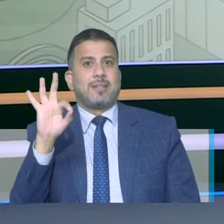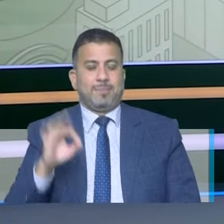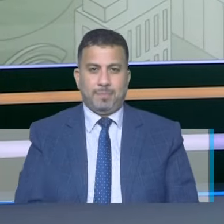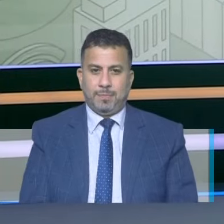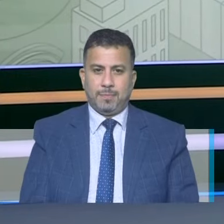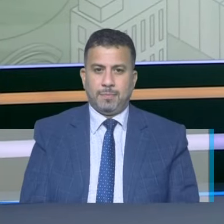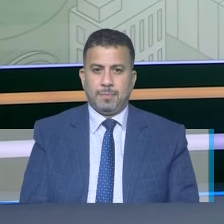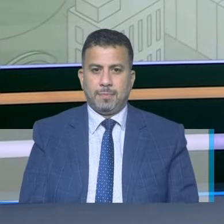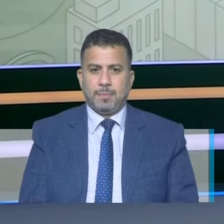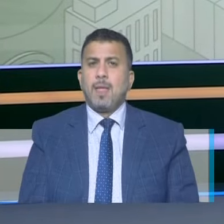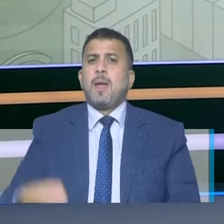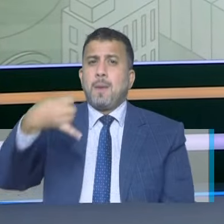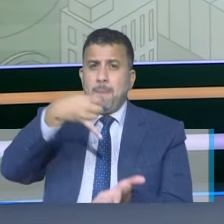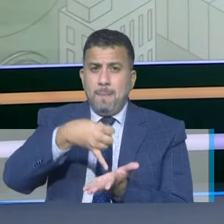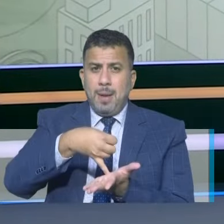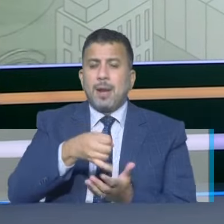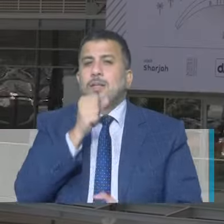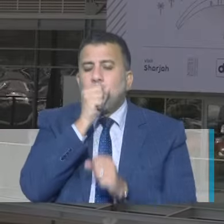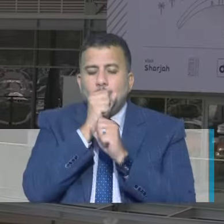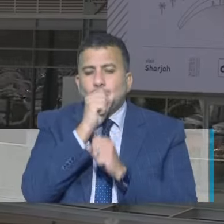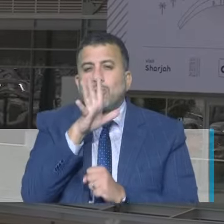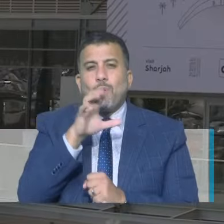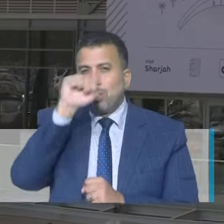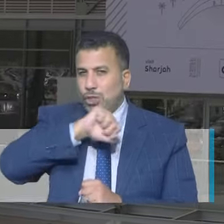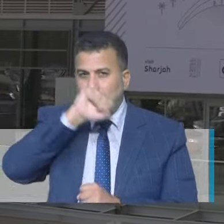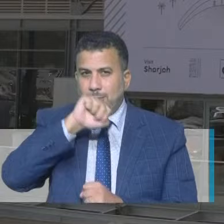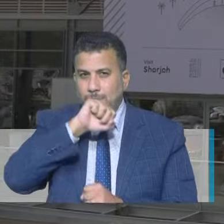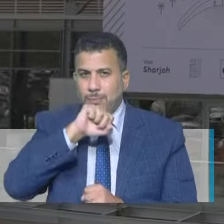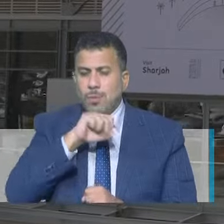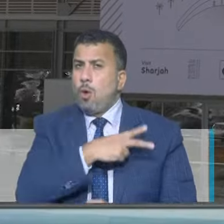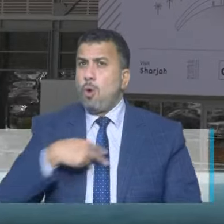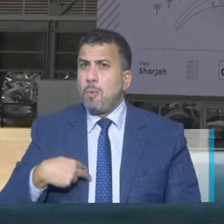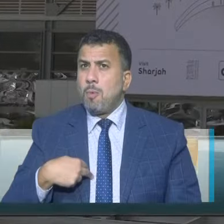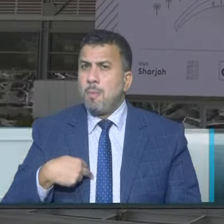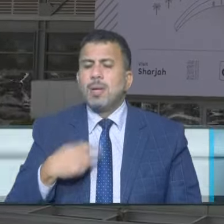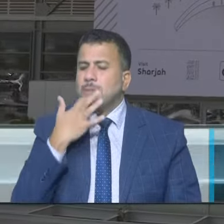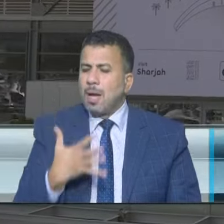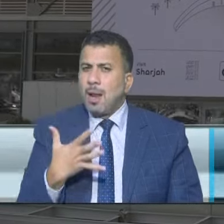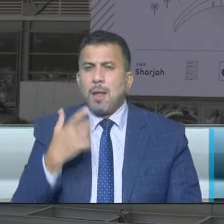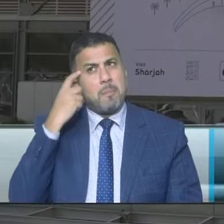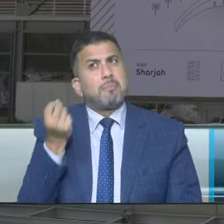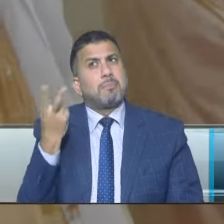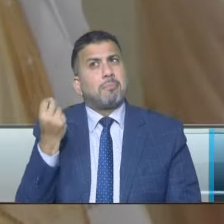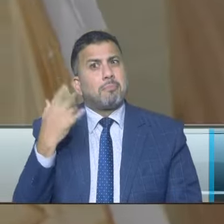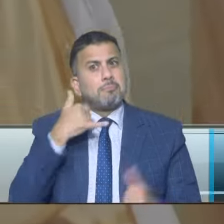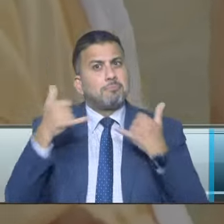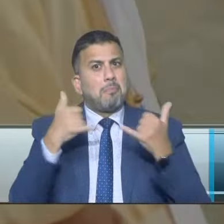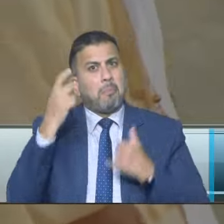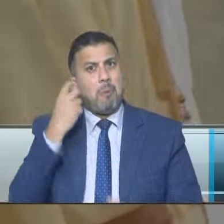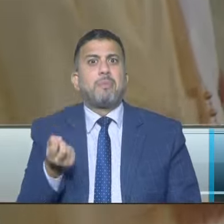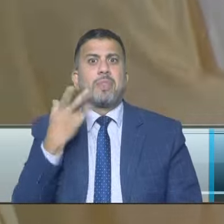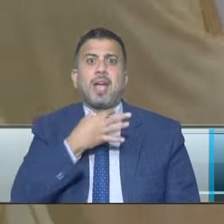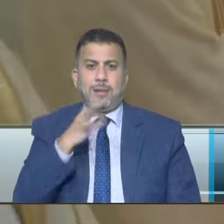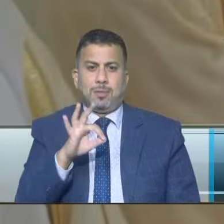مبتكر في مركز اكسبو الشارقه وتحت شعار حكومات مرنه اتصال مبتكر حضر صاحب